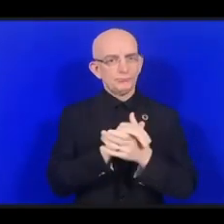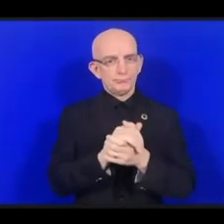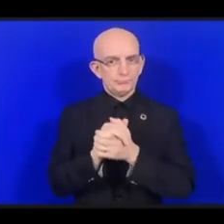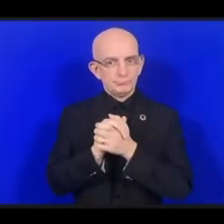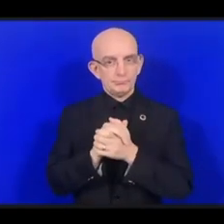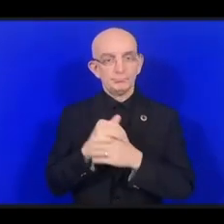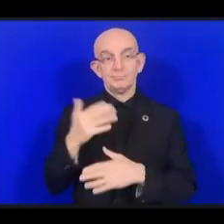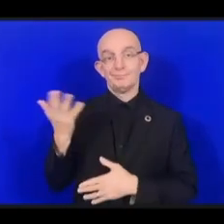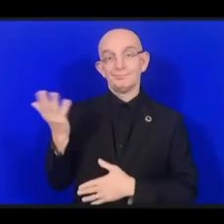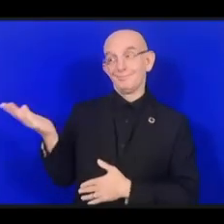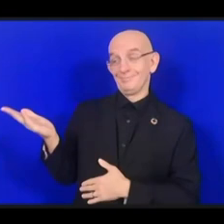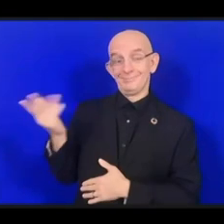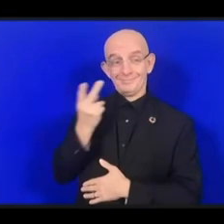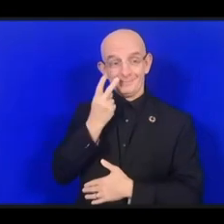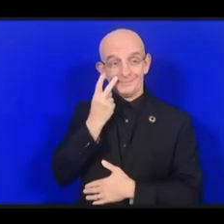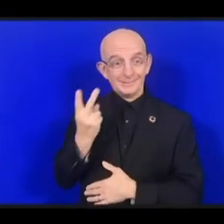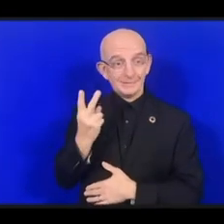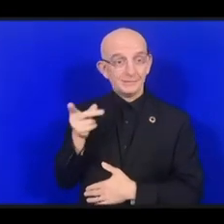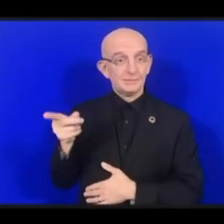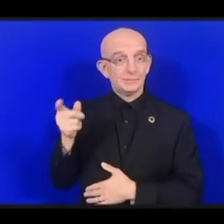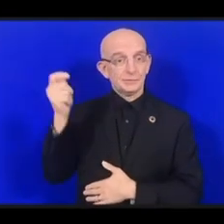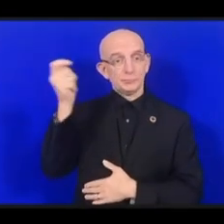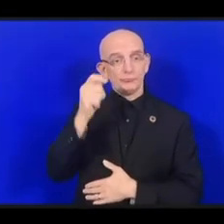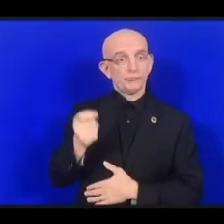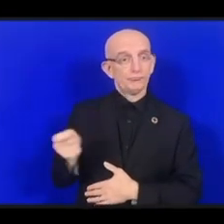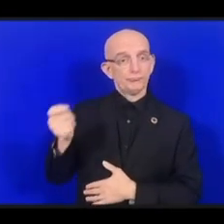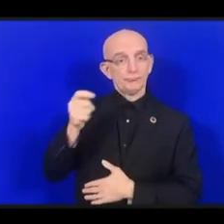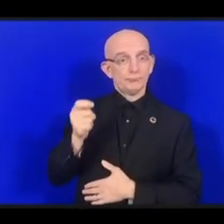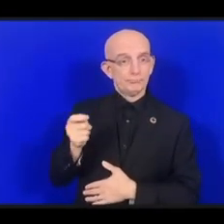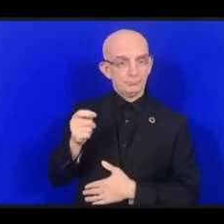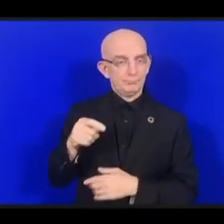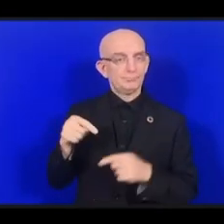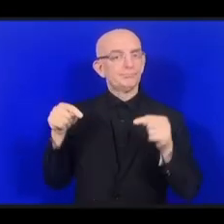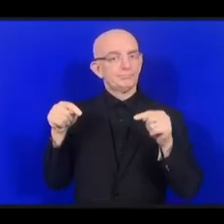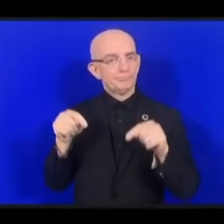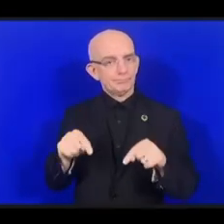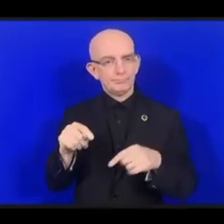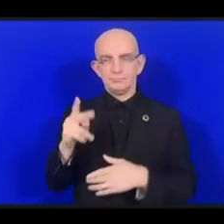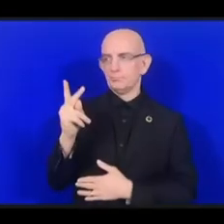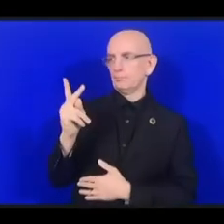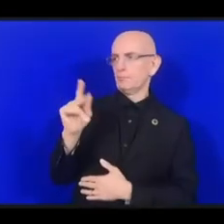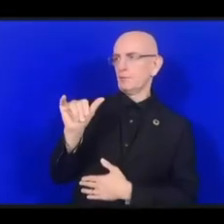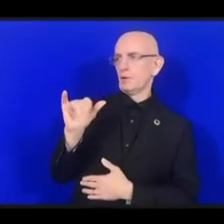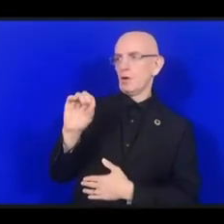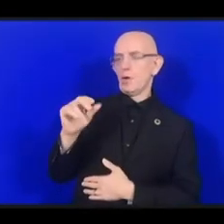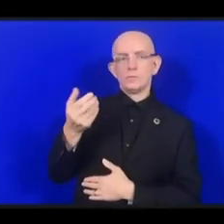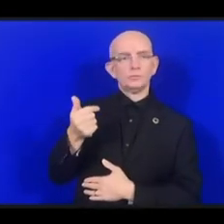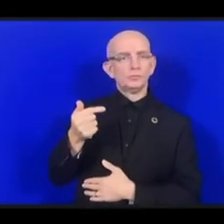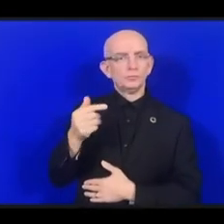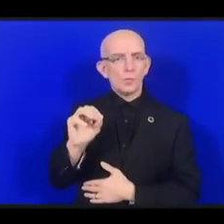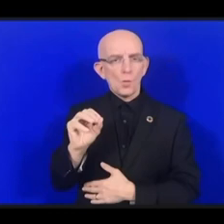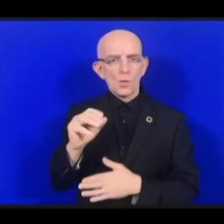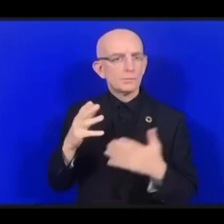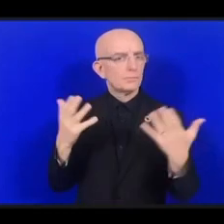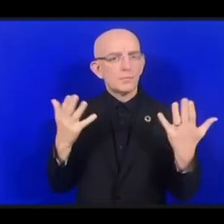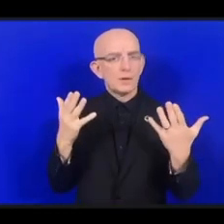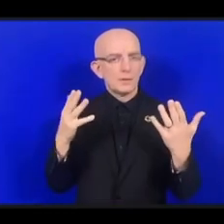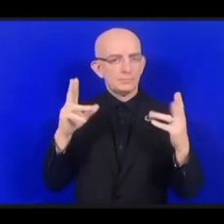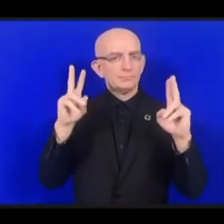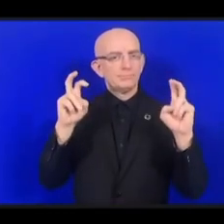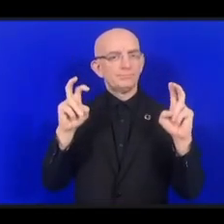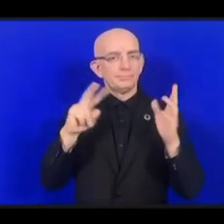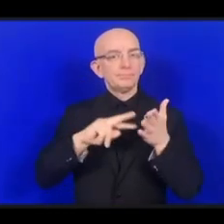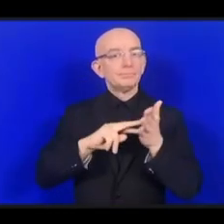félicitations je viens d'écrire le caractère Kizuna qui signifie lien